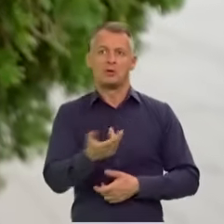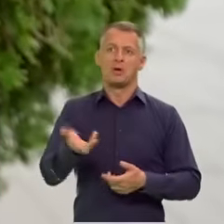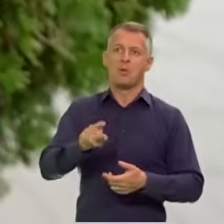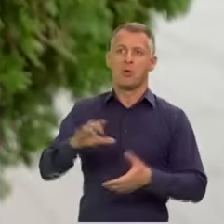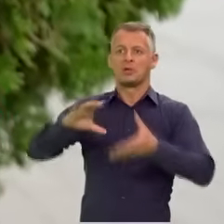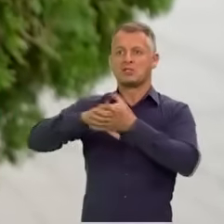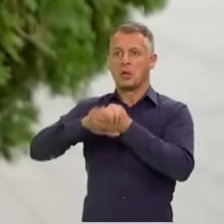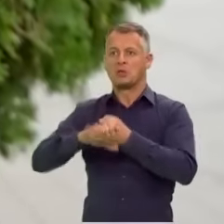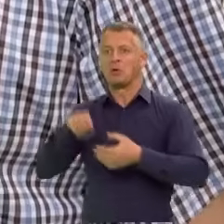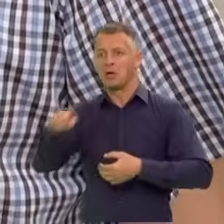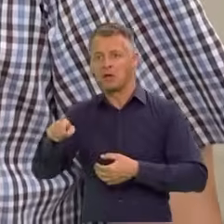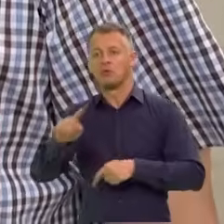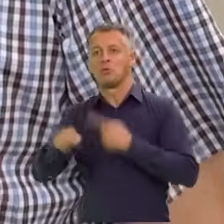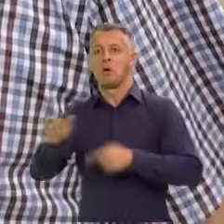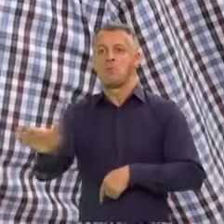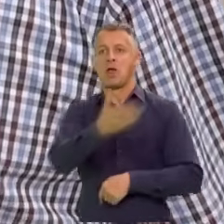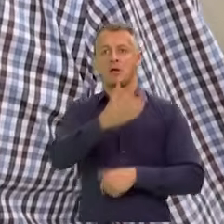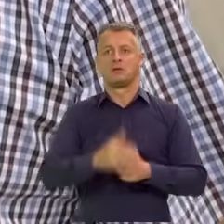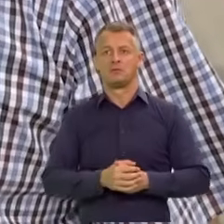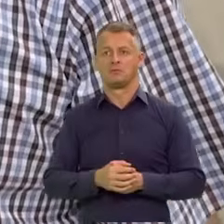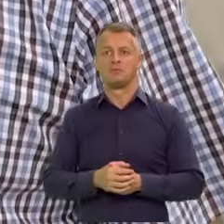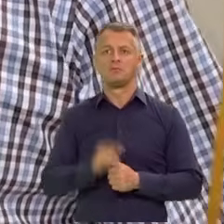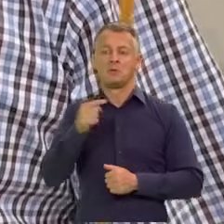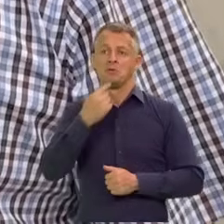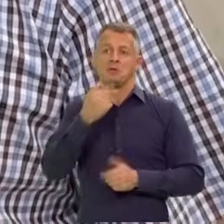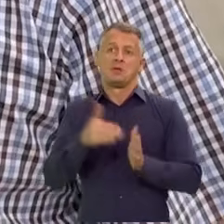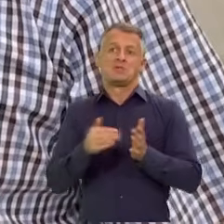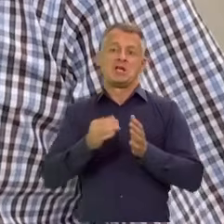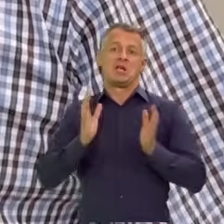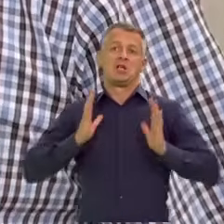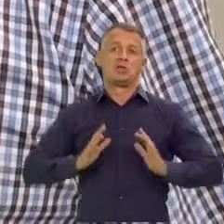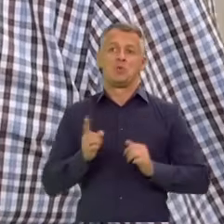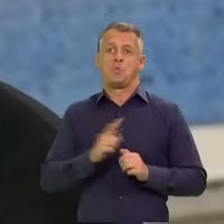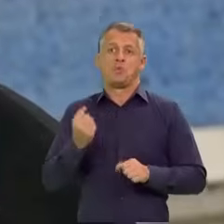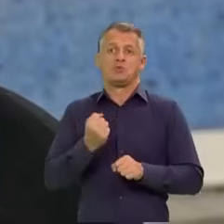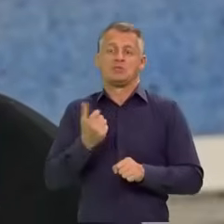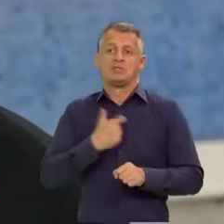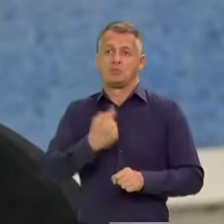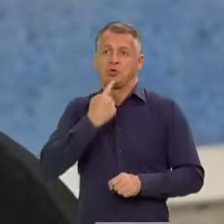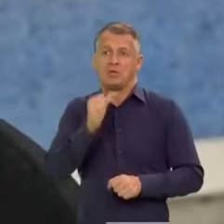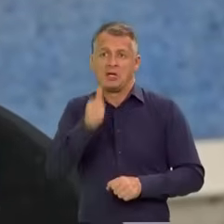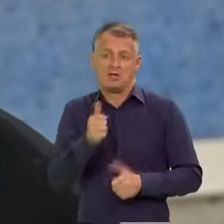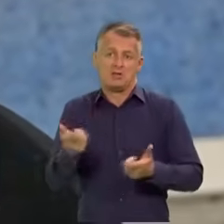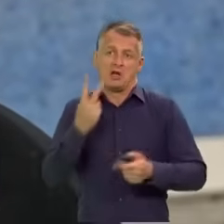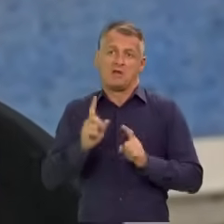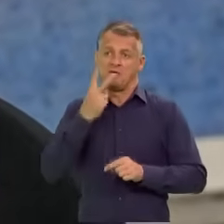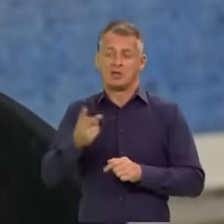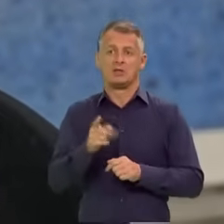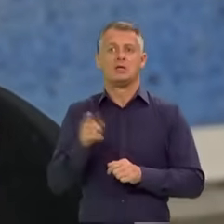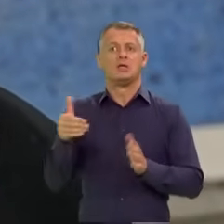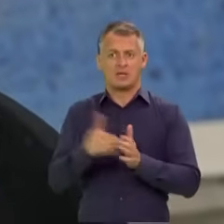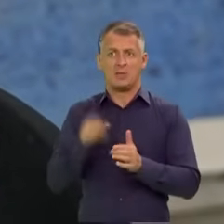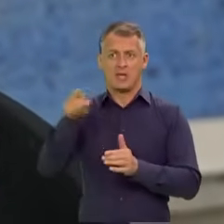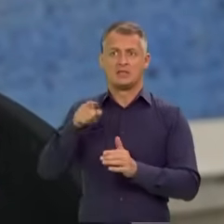ei și pleacă. Adică să stai liniștit, chiar dacă vezi ceva nu poți spui nimic. Cred că ar trebui să patruleze mai